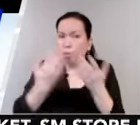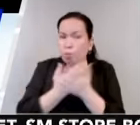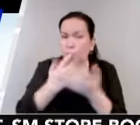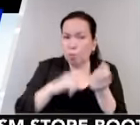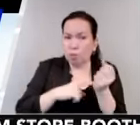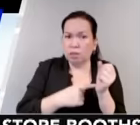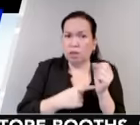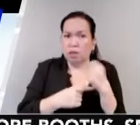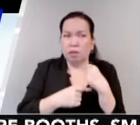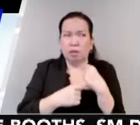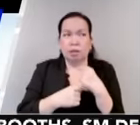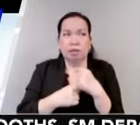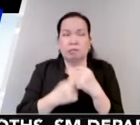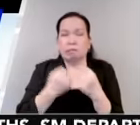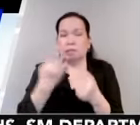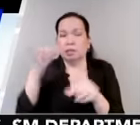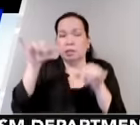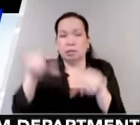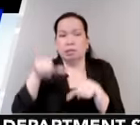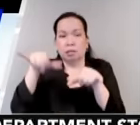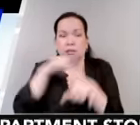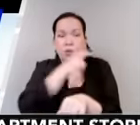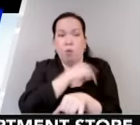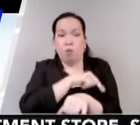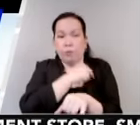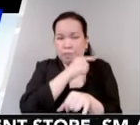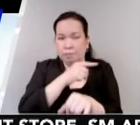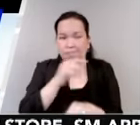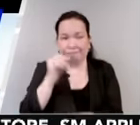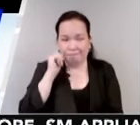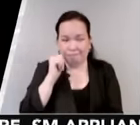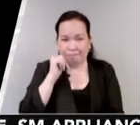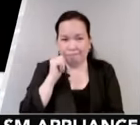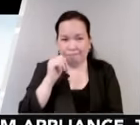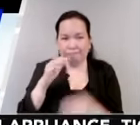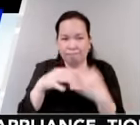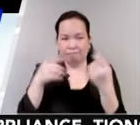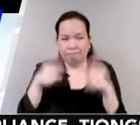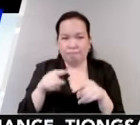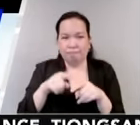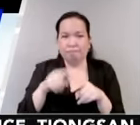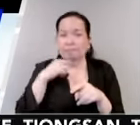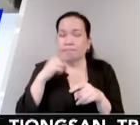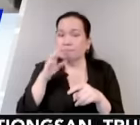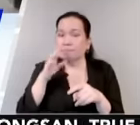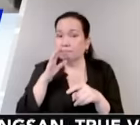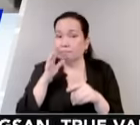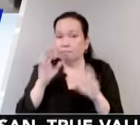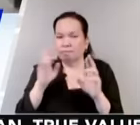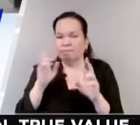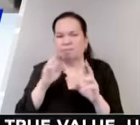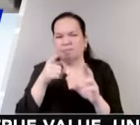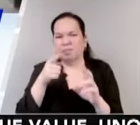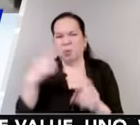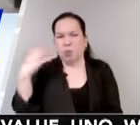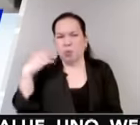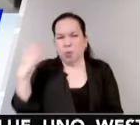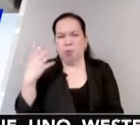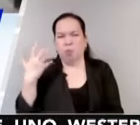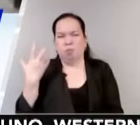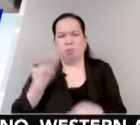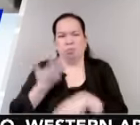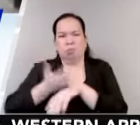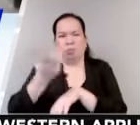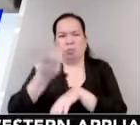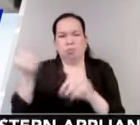na ospital si Cindy matapos ang insidente. Ayon sa ina ni Cindy, sinadya umano ng coach na mabugbog ang